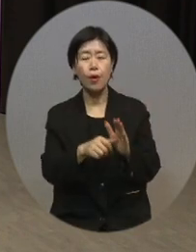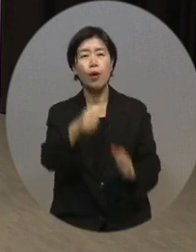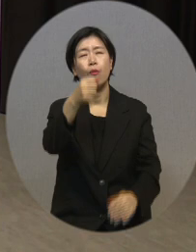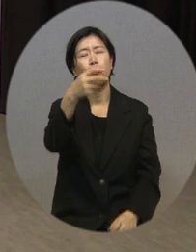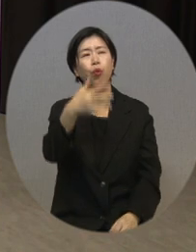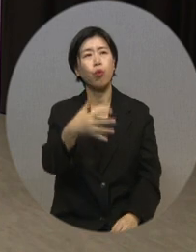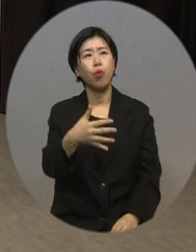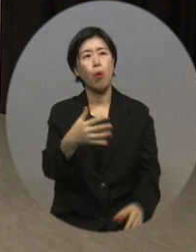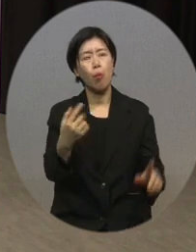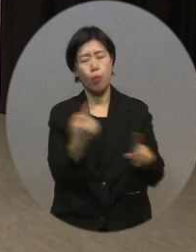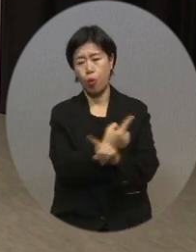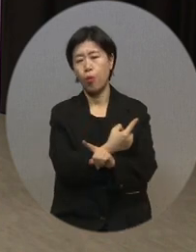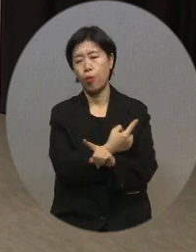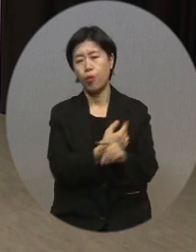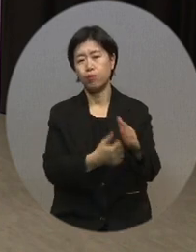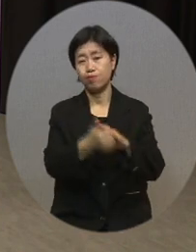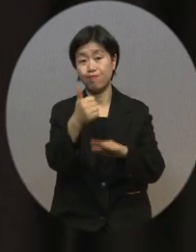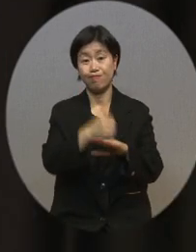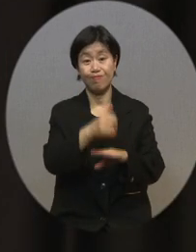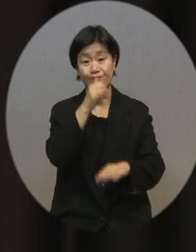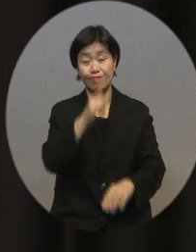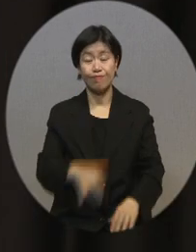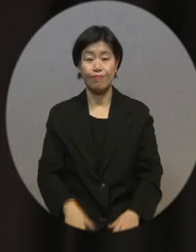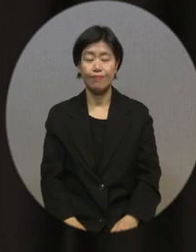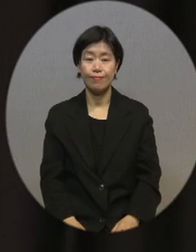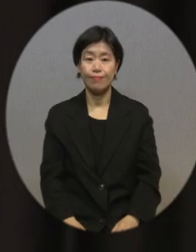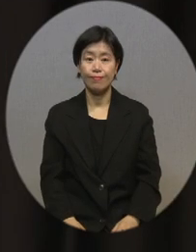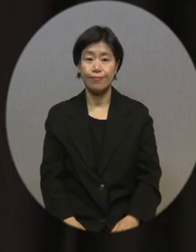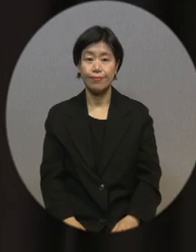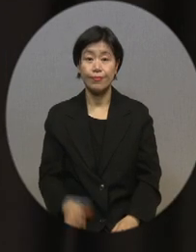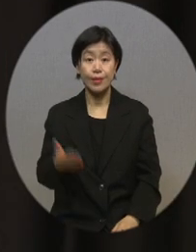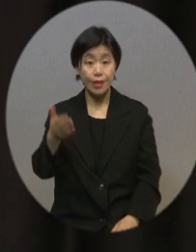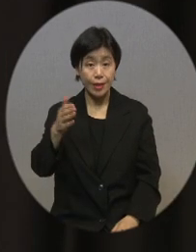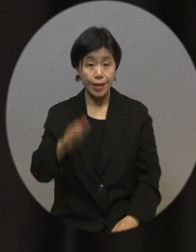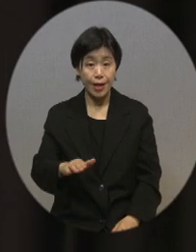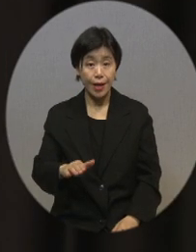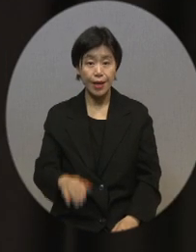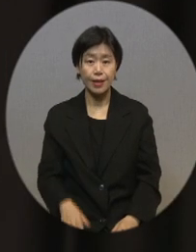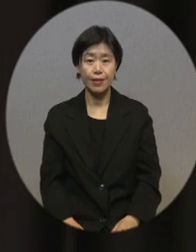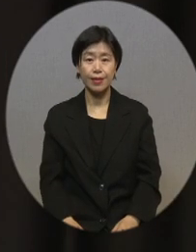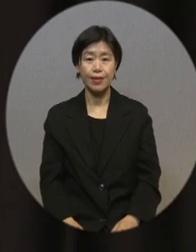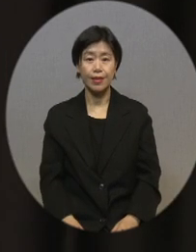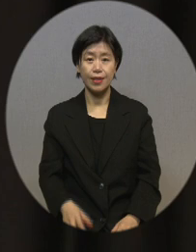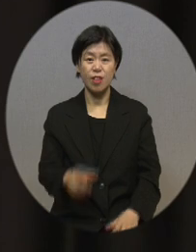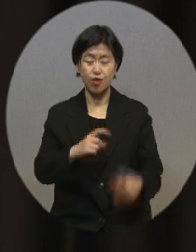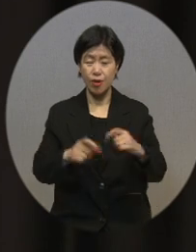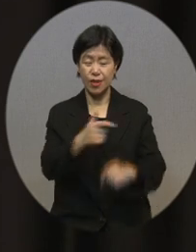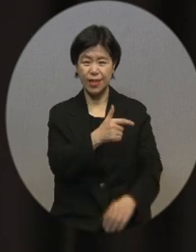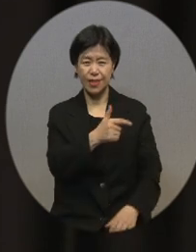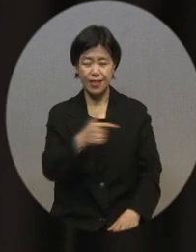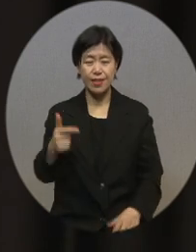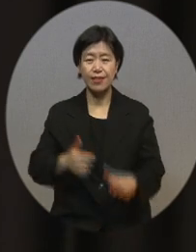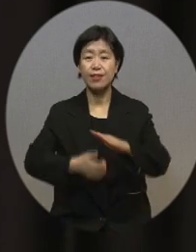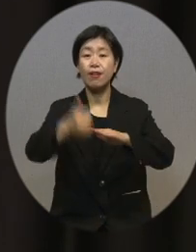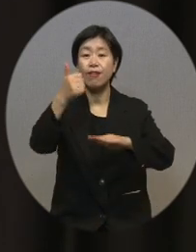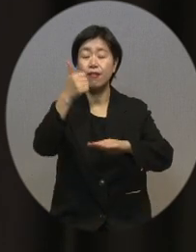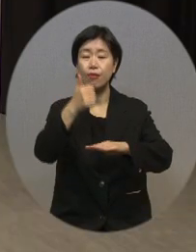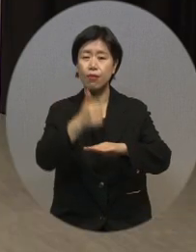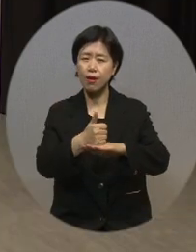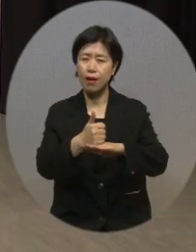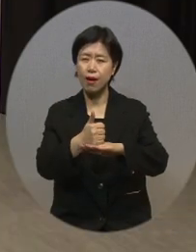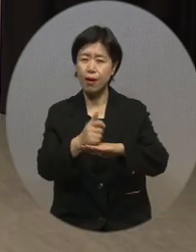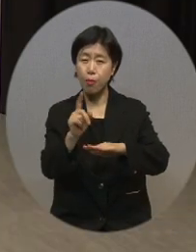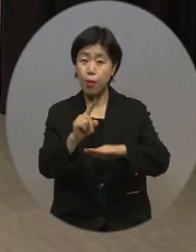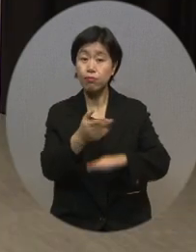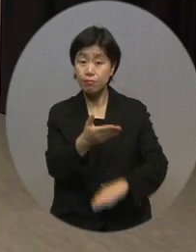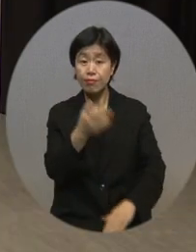많이 해놓으신 것 같아요. 네. 그런데 그중에도 큰 성과를 본 거는 어떤 거라고 현재 평가하고 계십니까?